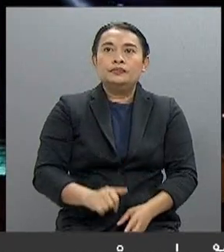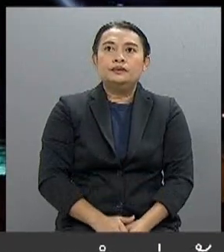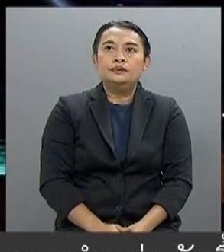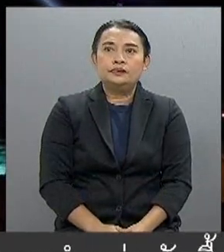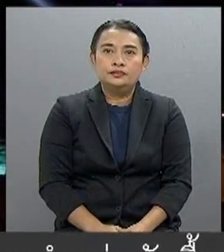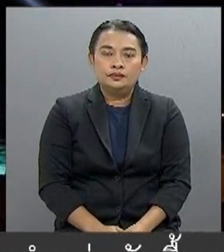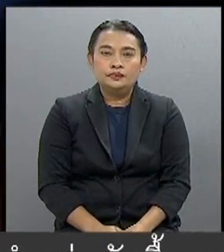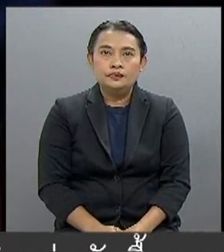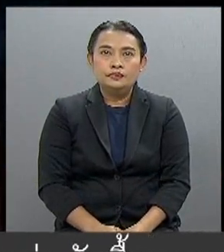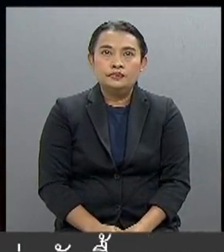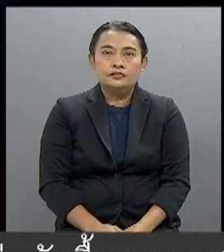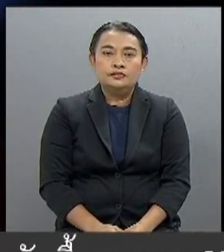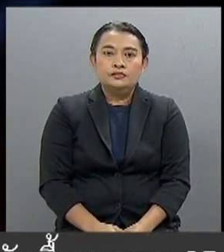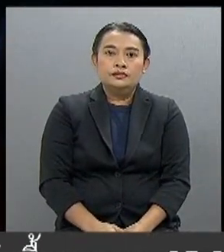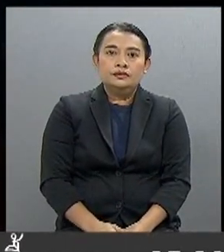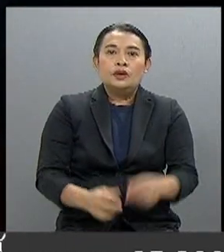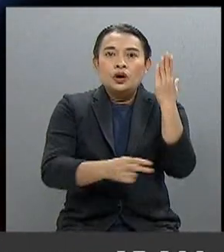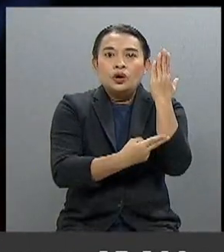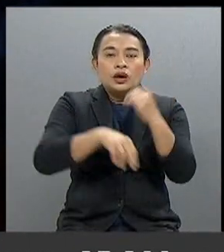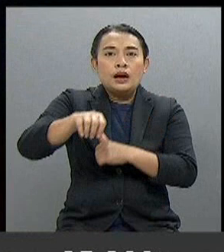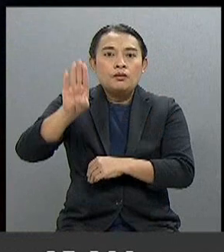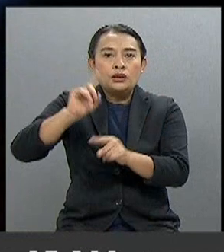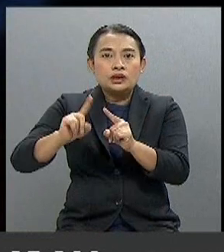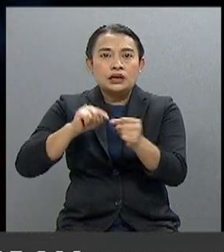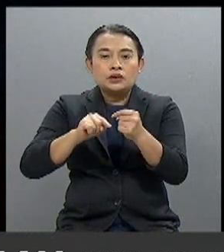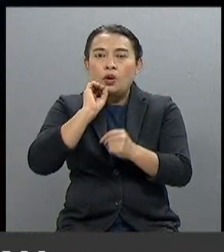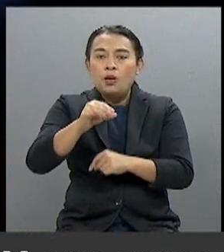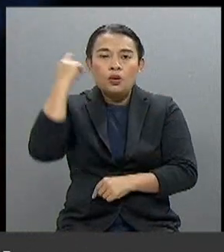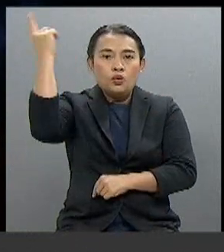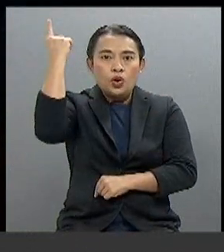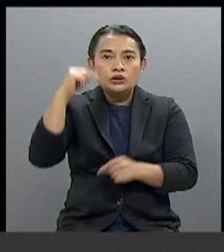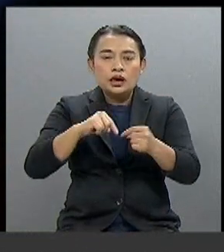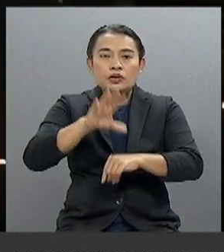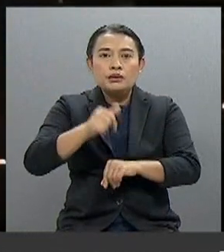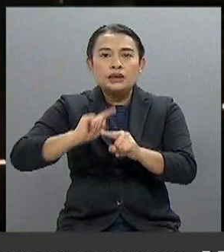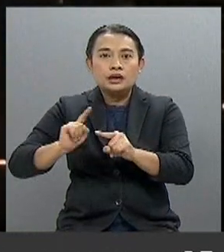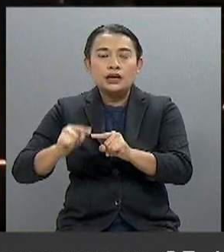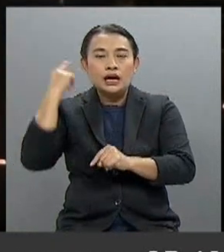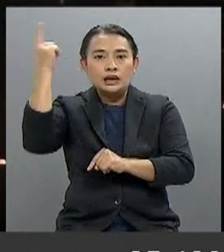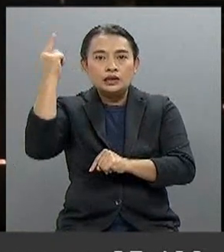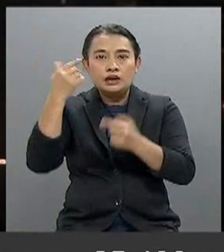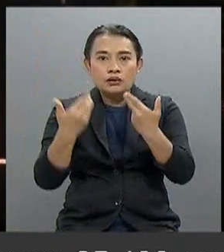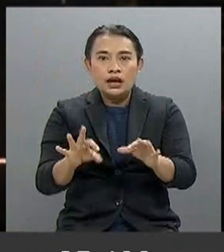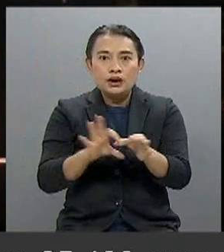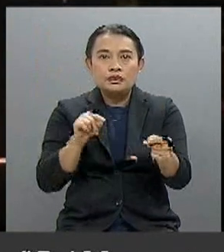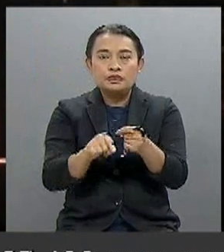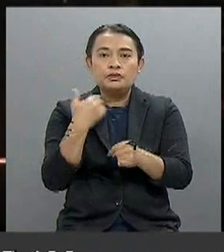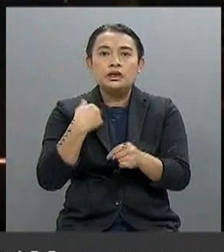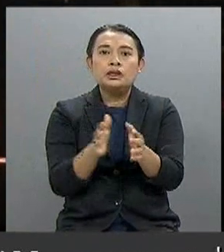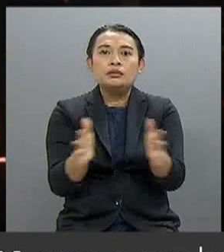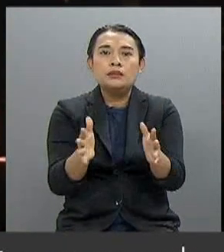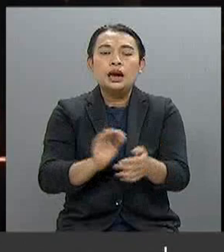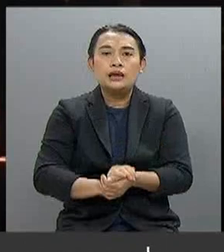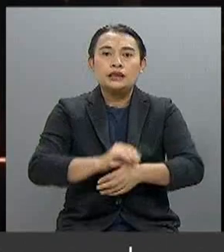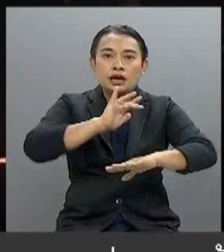การยังระบุว่าจุดเด่นของการท่องเที่ยวในเมืองรองนอกจากจะมีสถานที่ท่องเที่ยวจำนวนมากทั้งทางธรรมชาติและประวั